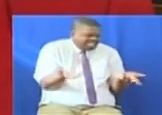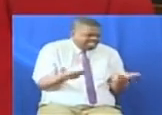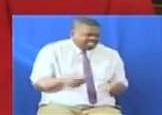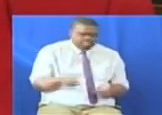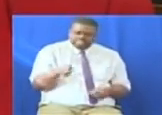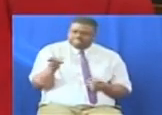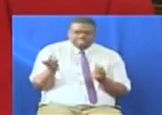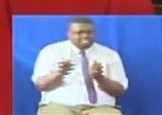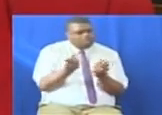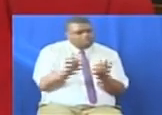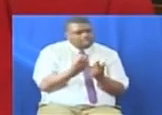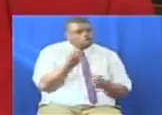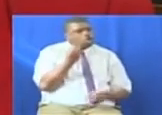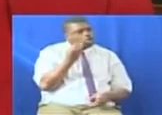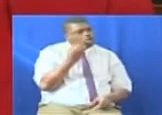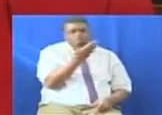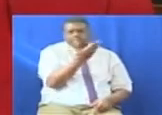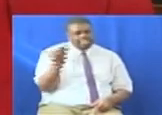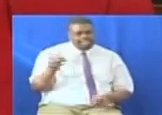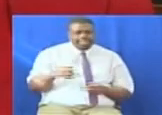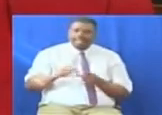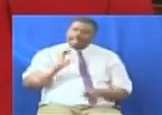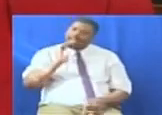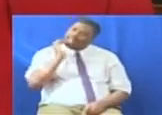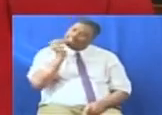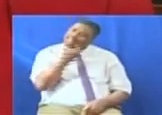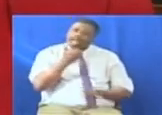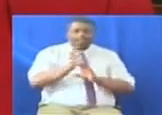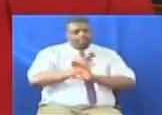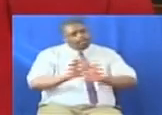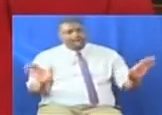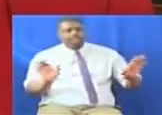mwingine, tuchukue tahadhari.